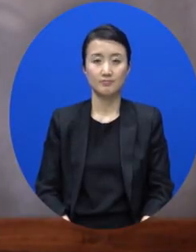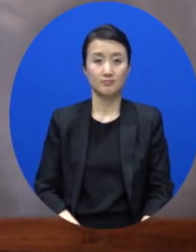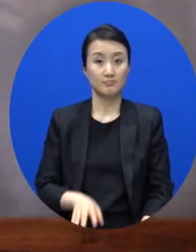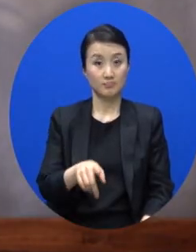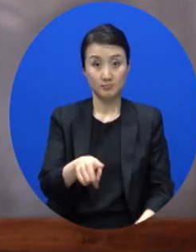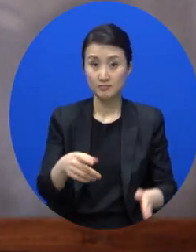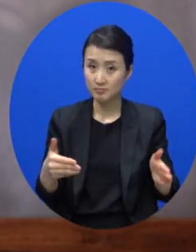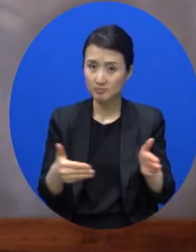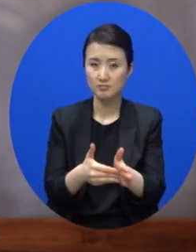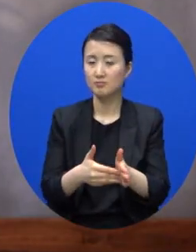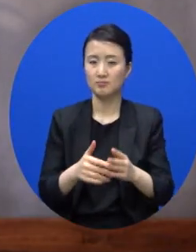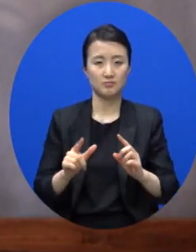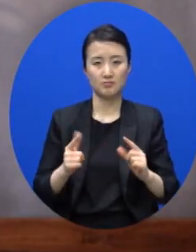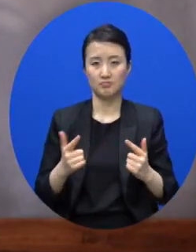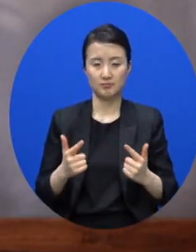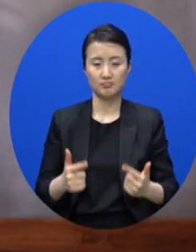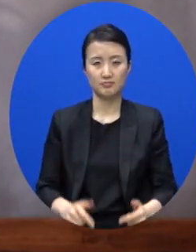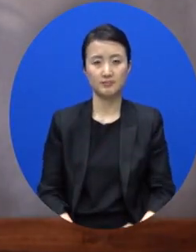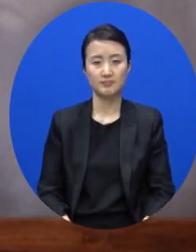안 된다. 이거는